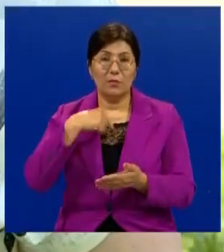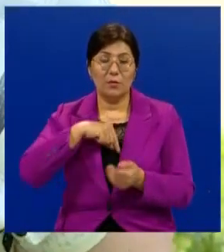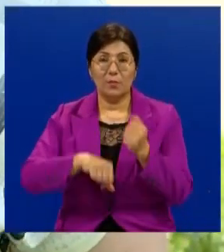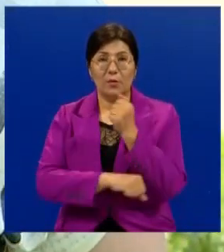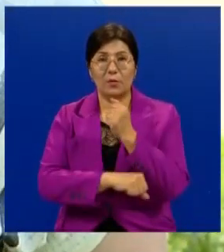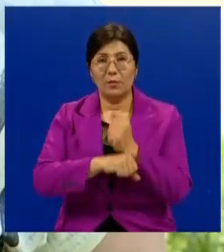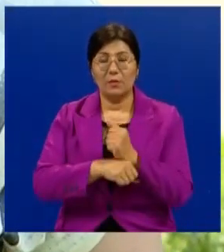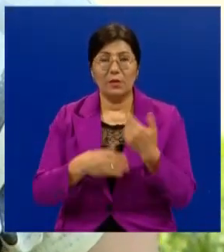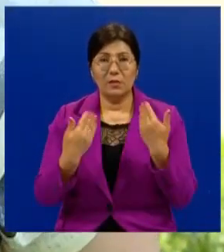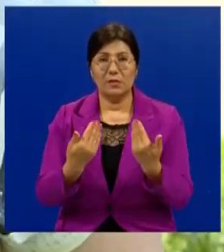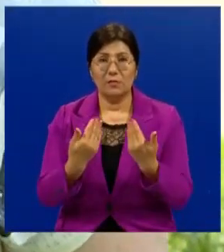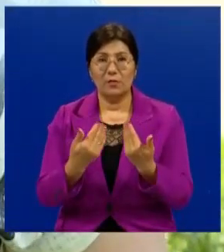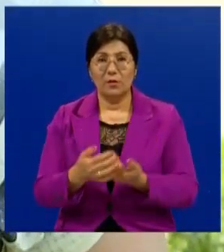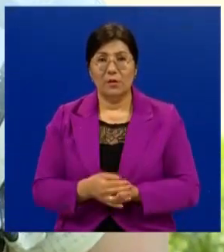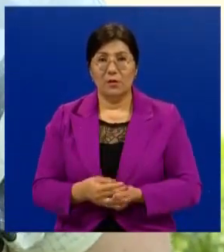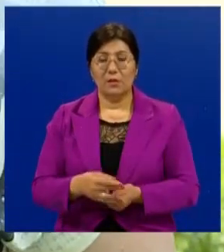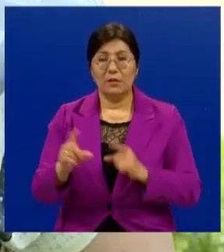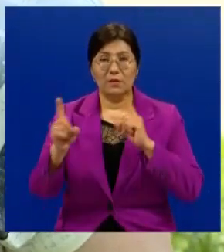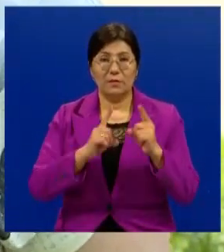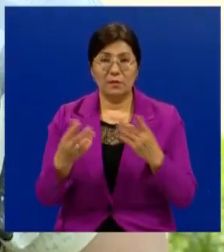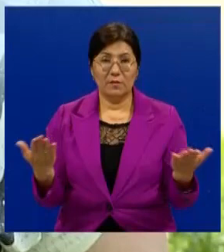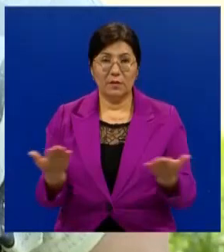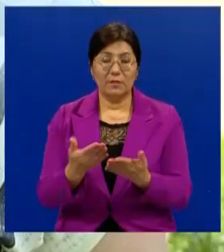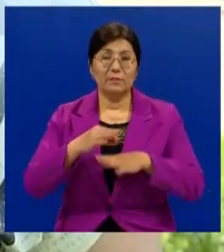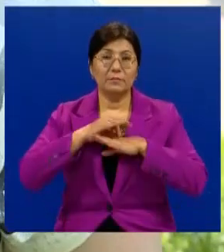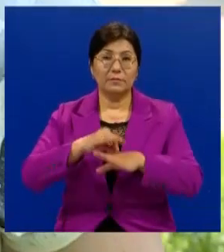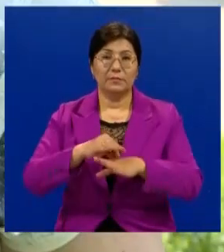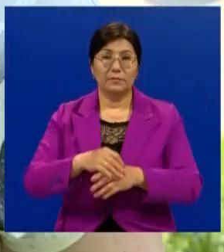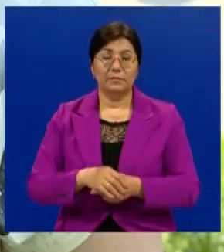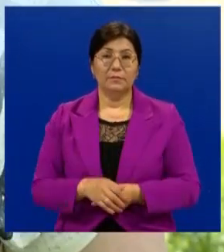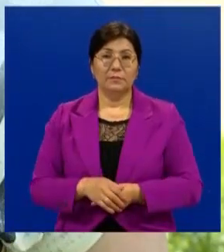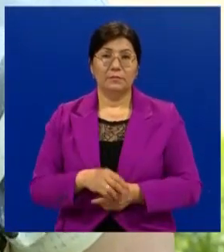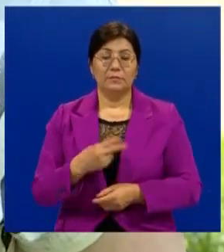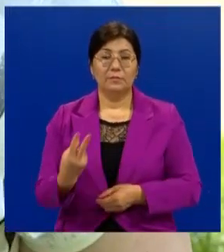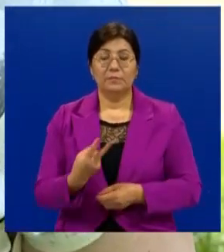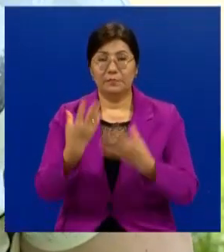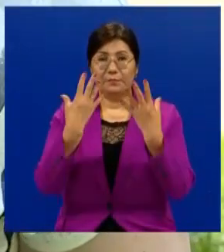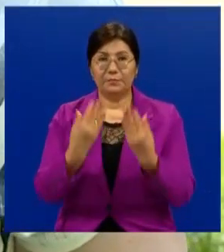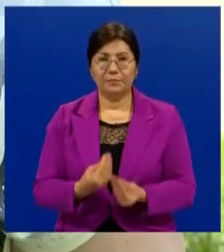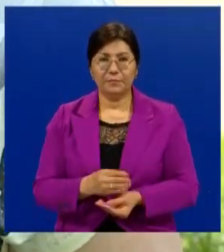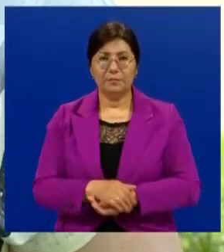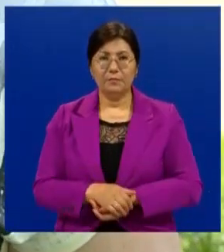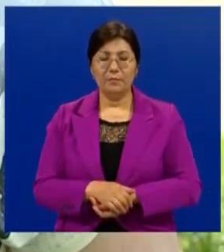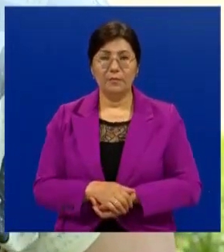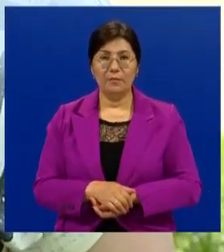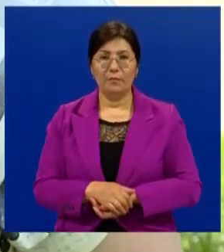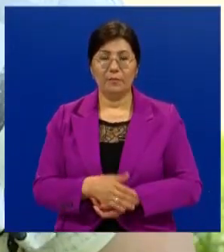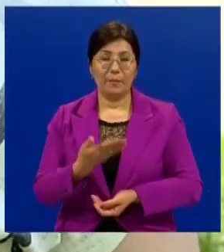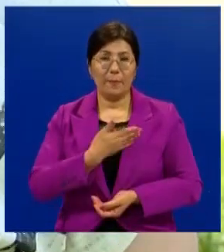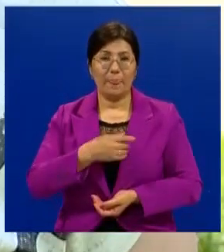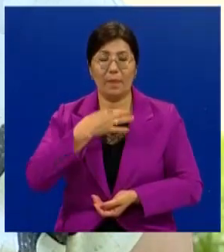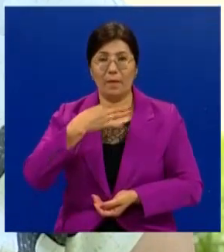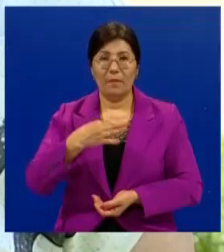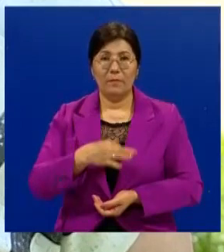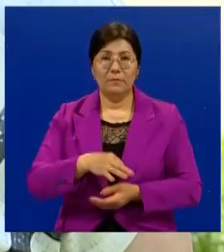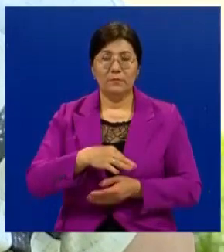поэтому сегодняшний семинар, который организовали на 2 дня, охота сказать, конечно,